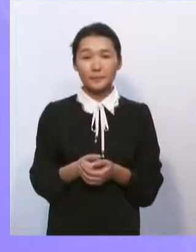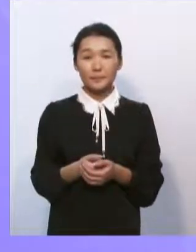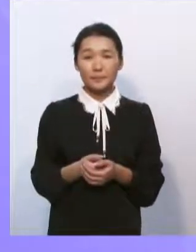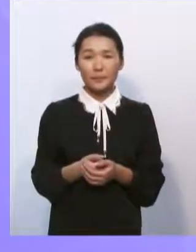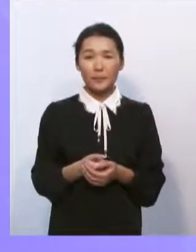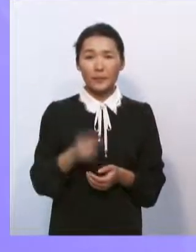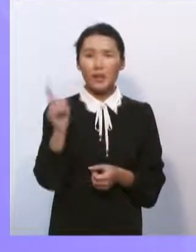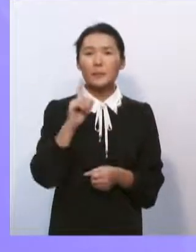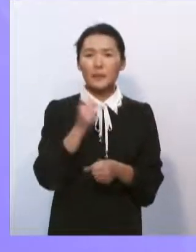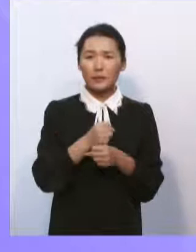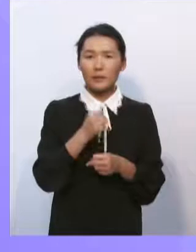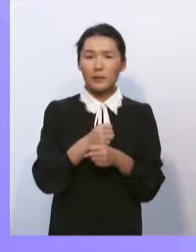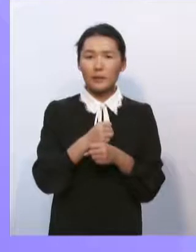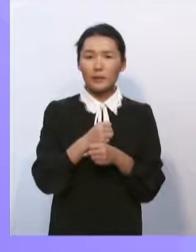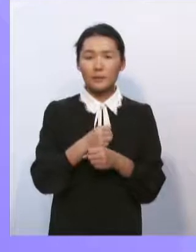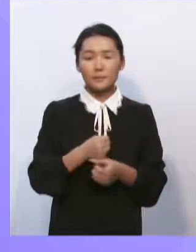Эмне кылат?